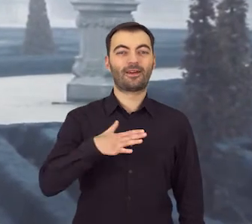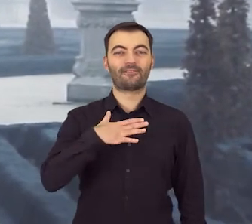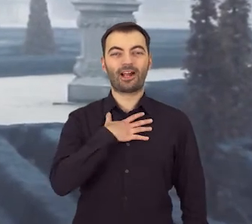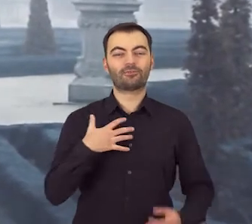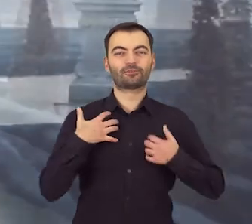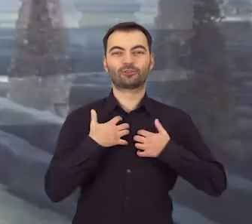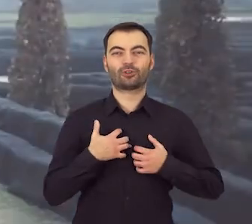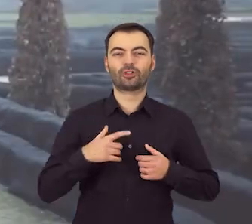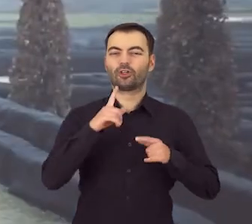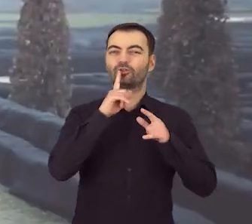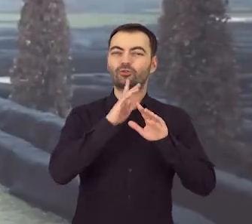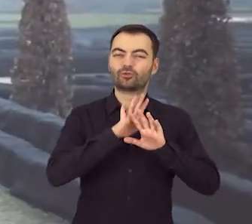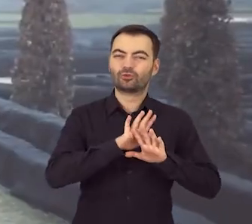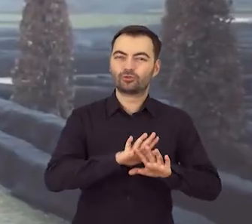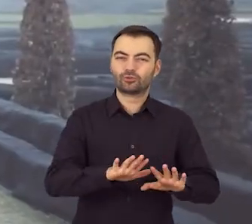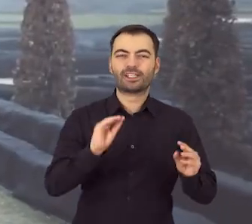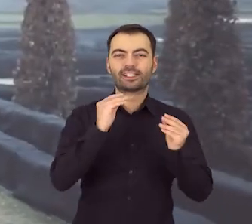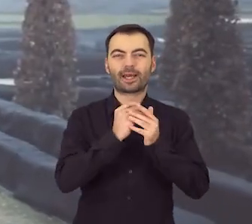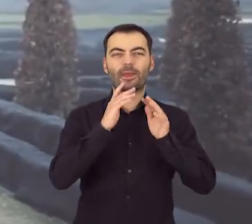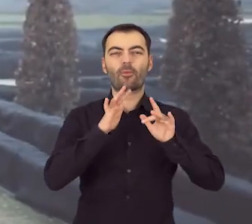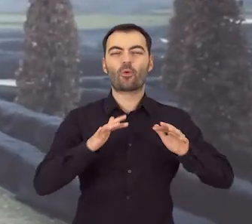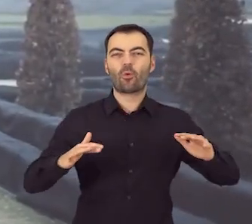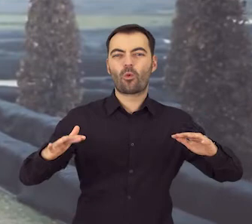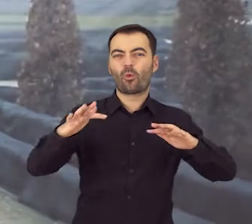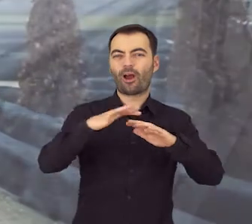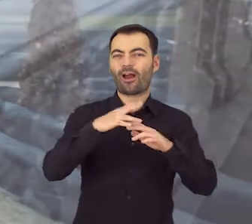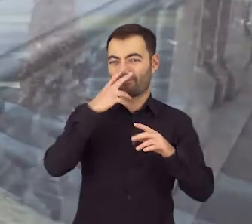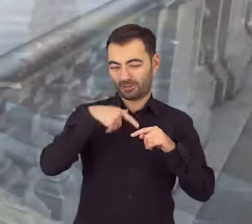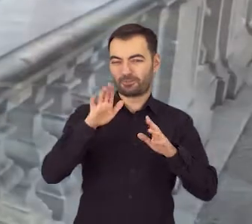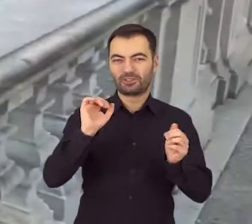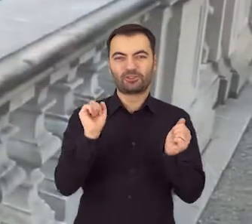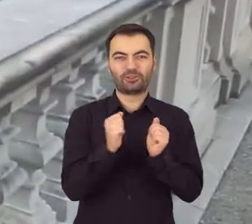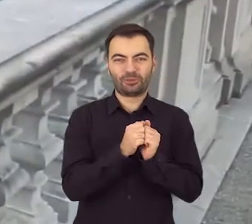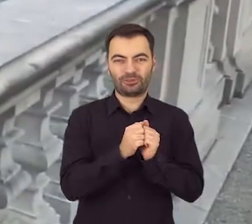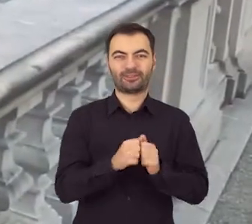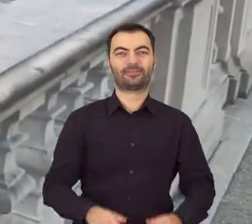Wilanowska przyroda uspokojona srebrną mgłą przygotowana już jest do zimowego snu.